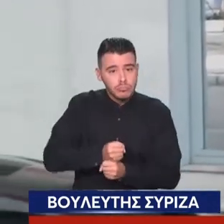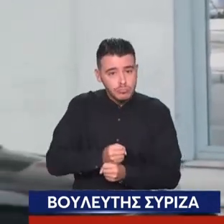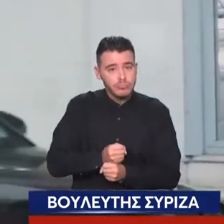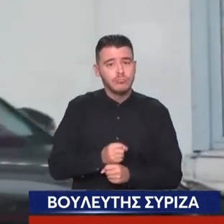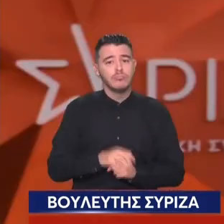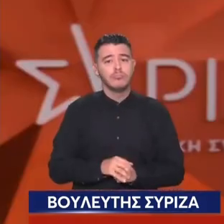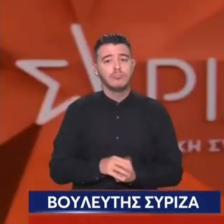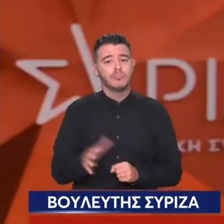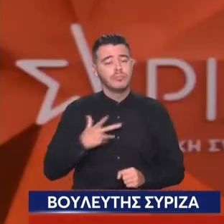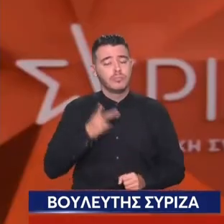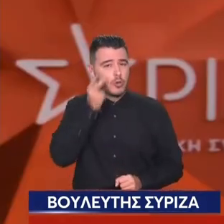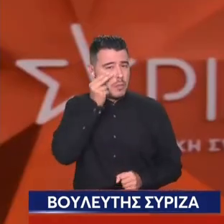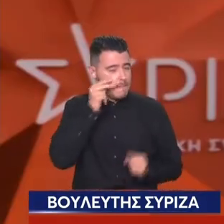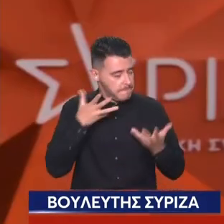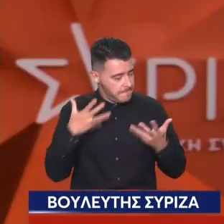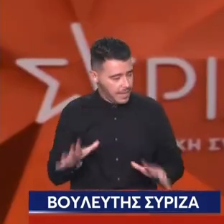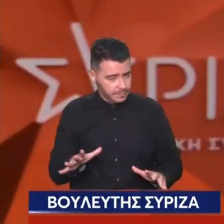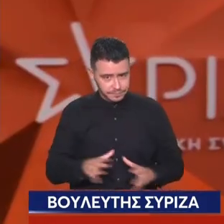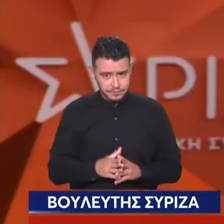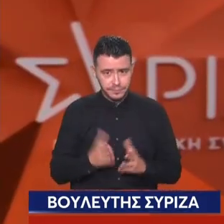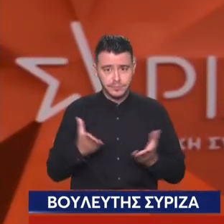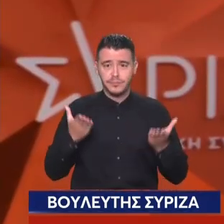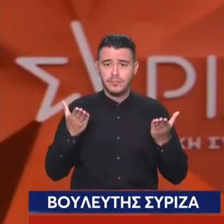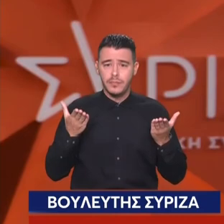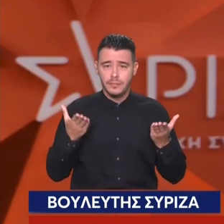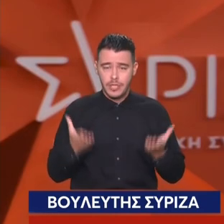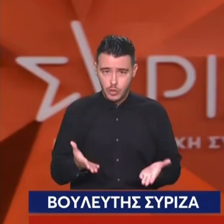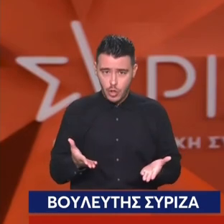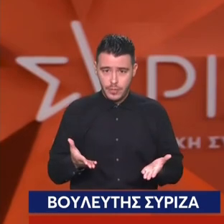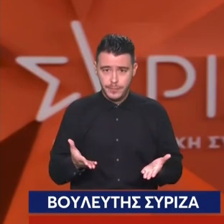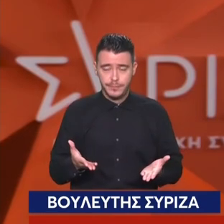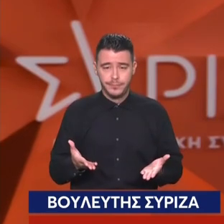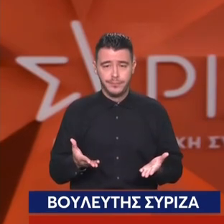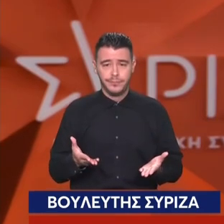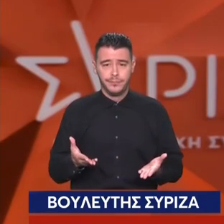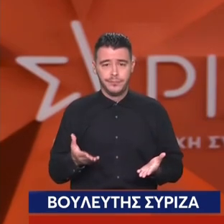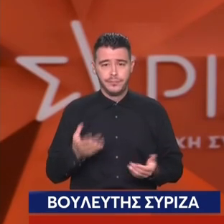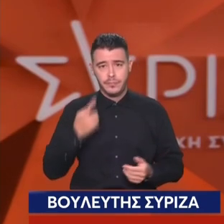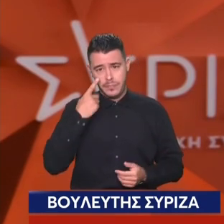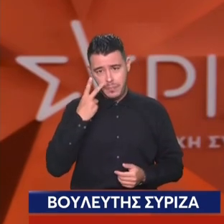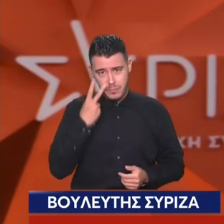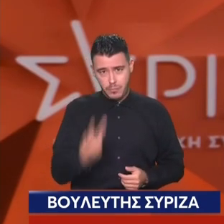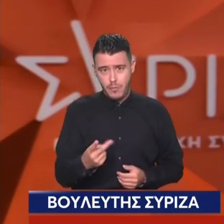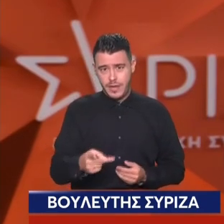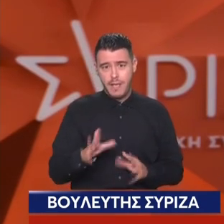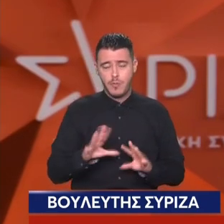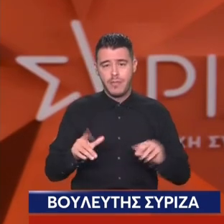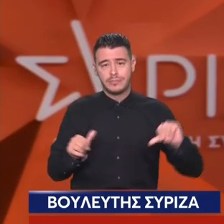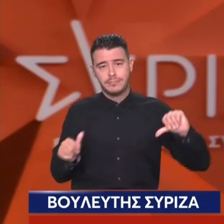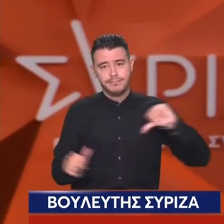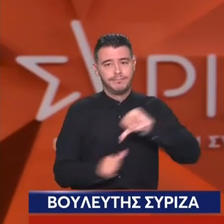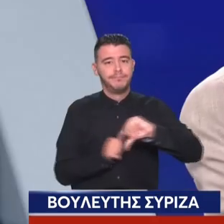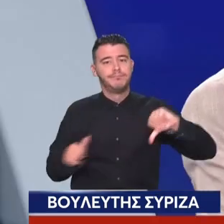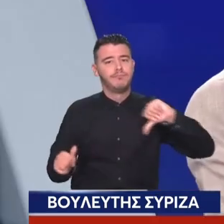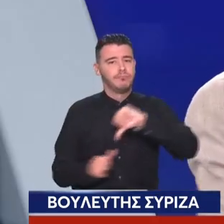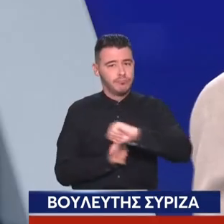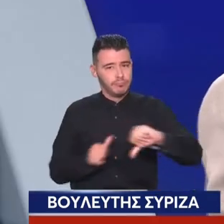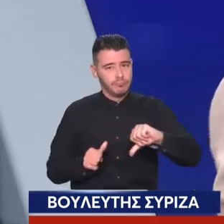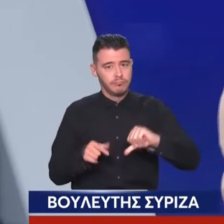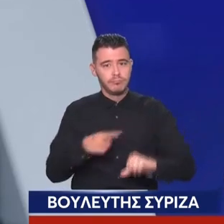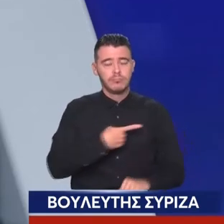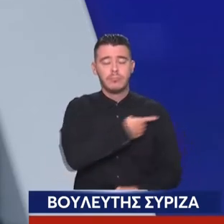Λοιπόν, άρα αυτά που ζούμε τώρα είναι πολύ μικρότερης κλίμακας. Καλά τώρα, μην πούμε σε αυτό. Αλλά ξέρετε,